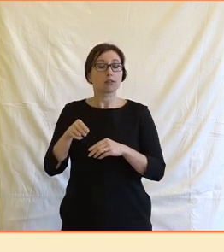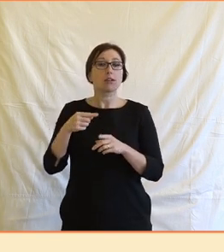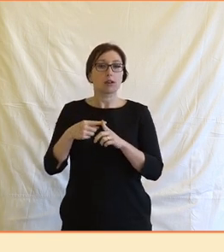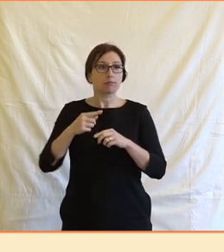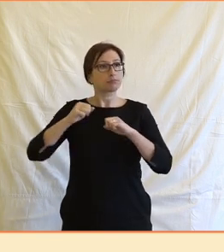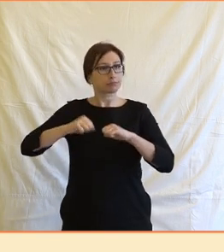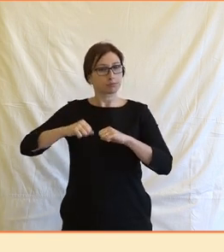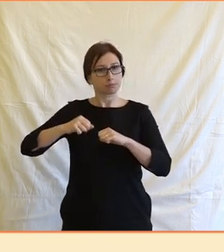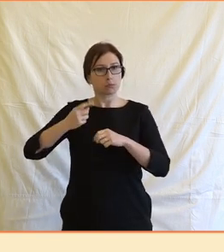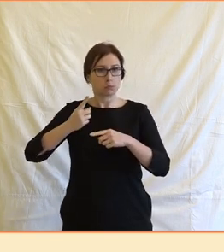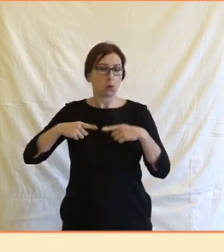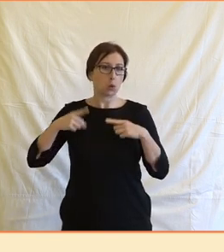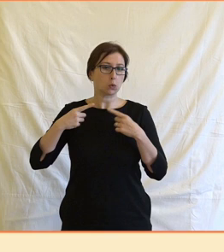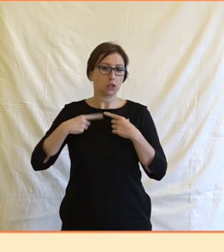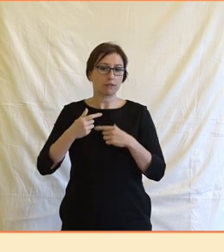pravidelně